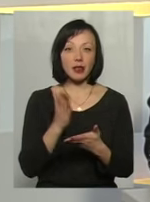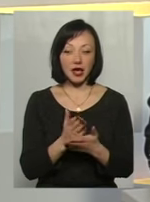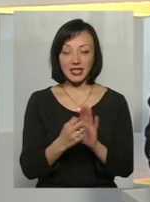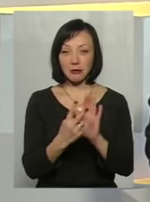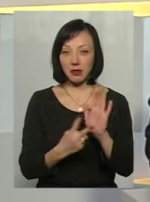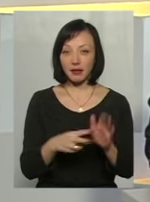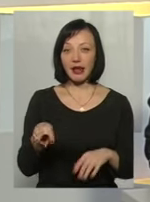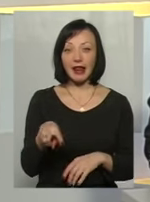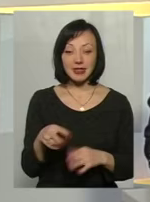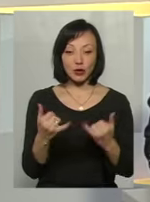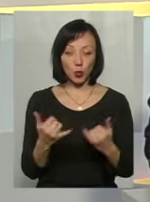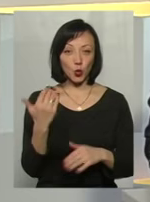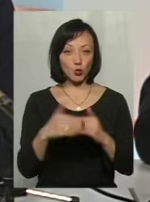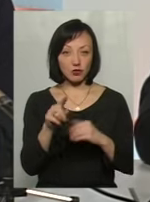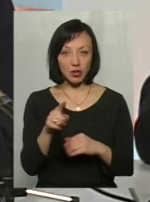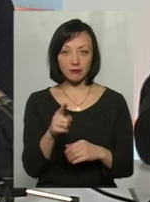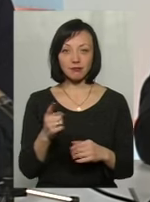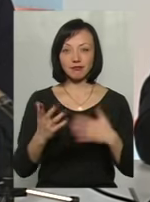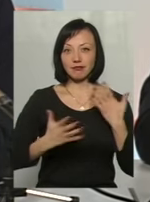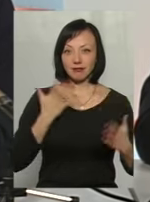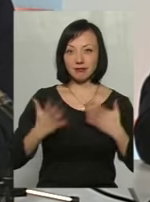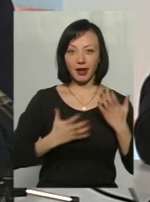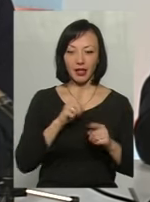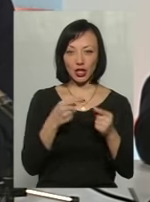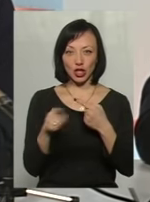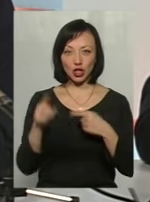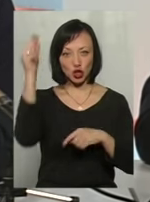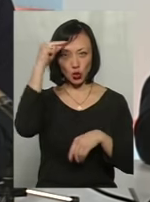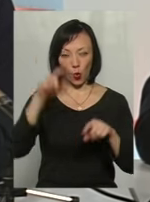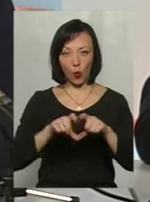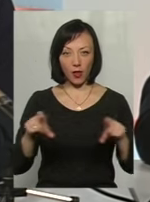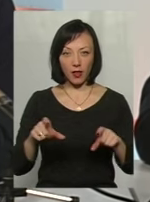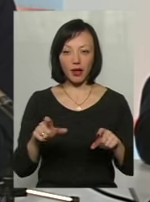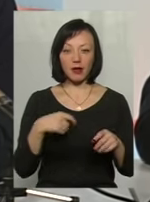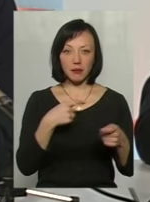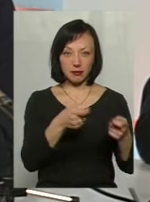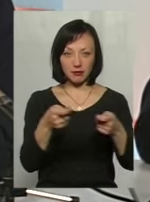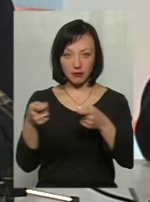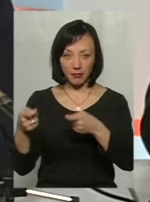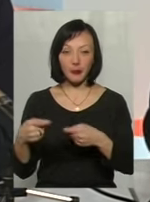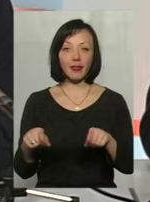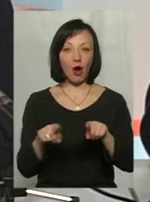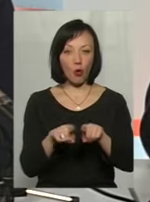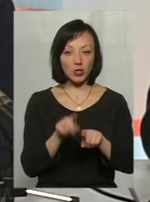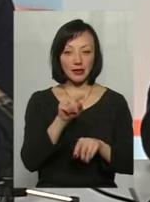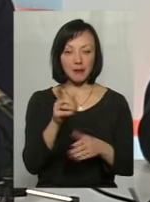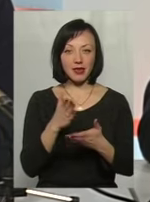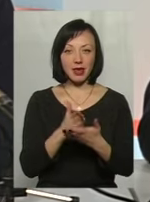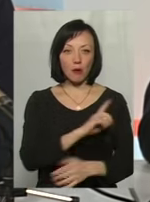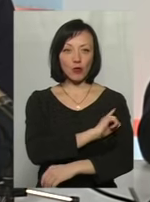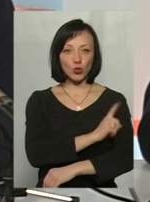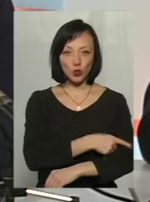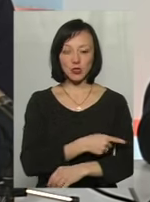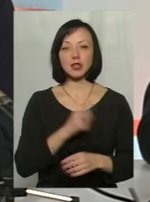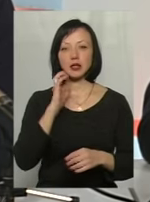17 ліцей, вони сьогодні вже горять цим всім, і не тільки вони, а й інші школи, в яких ми були, відповідно, також там є потужні